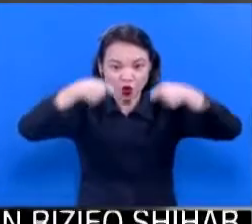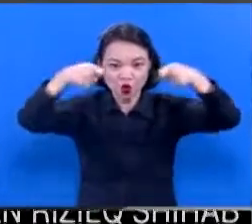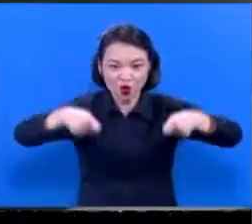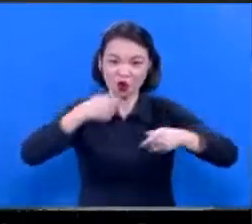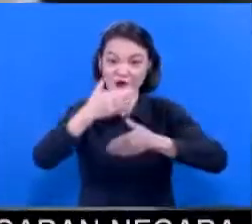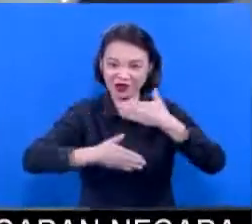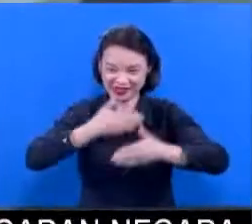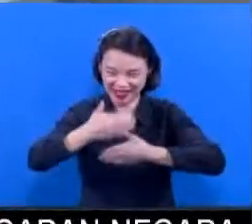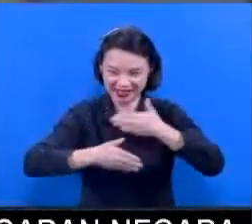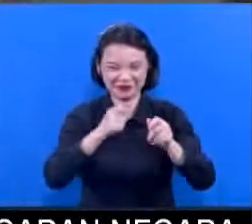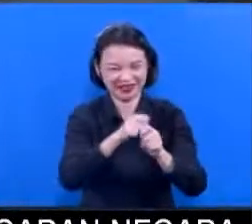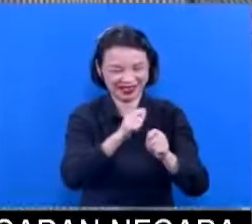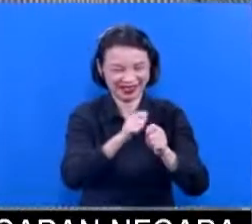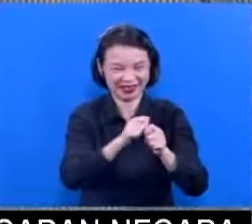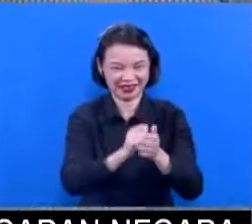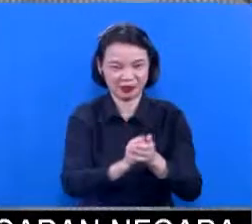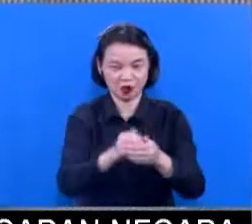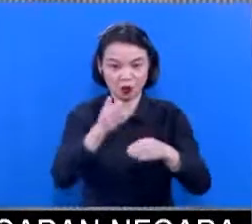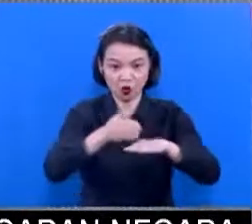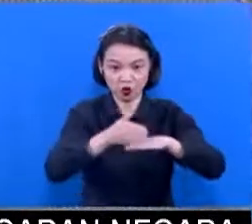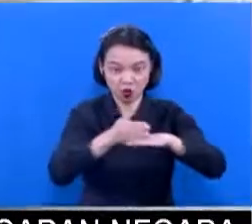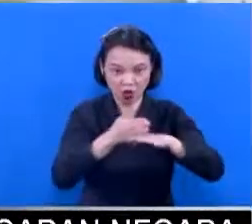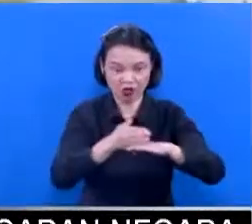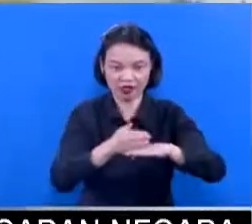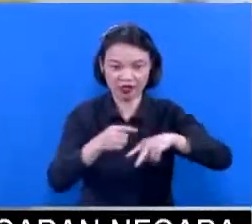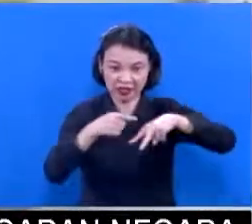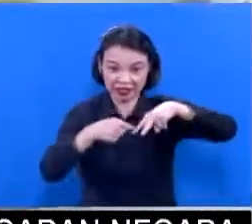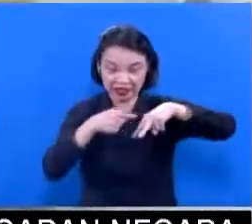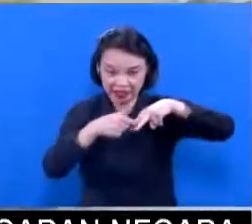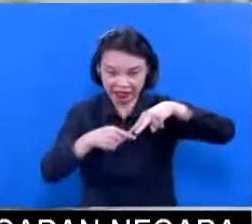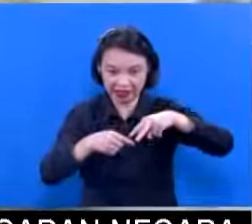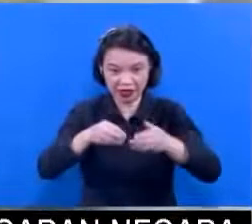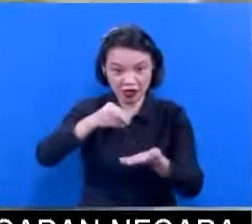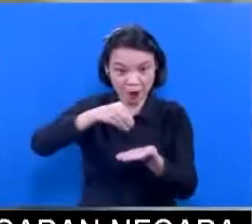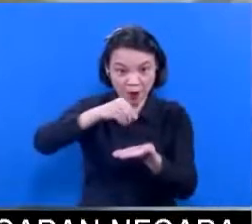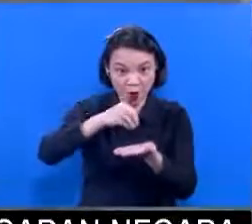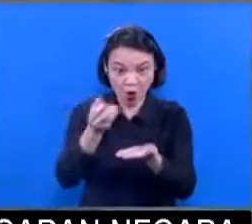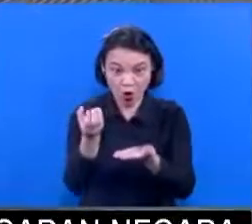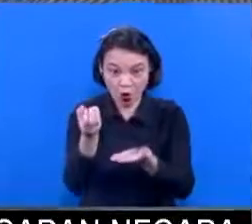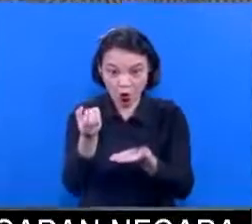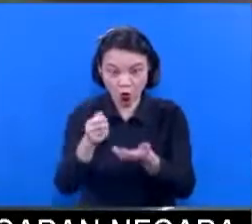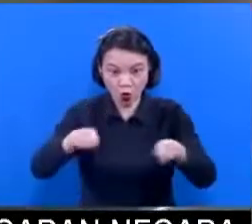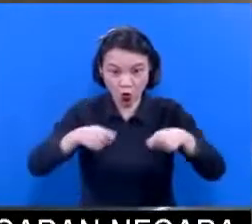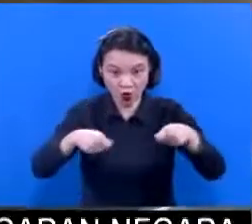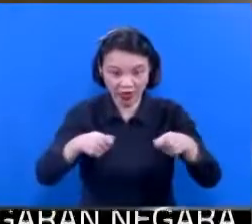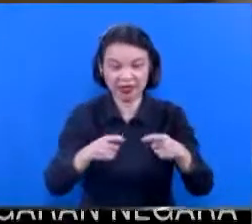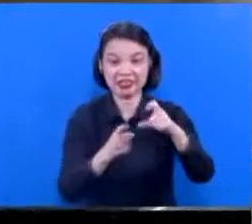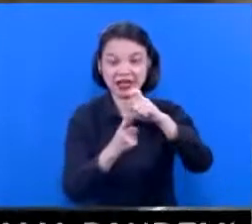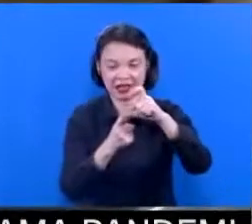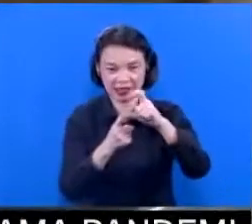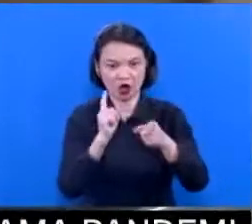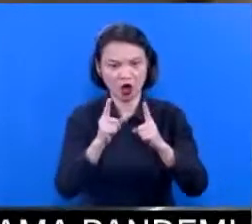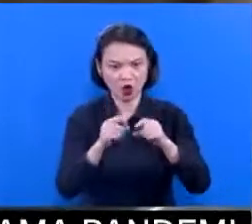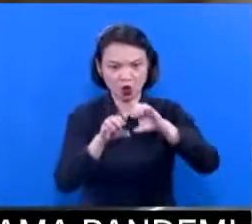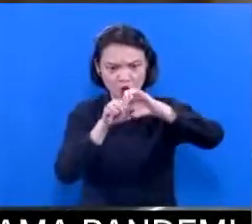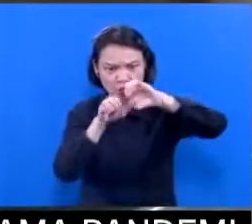Lalu disajikan dengan potongan kikil, kuah kaldu kikil, serta bawang goreng dan seledri. Oh iya, kalau suka sumsum,